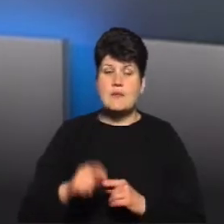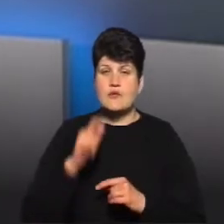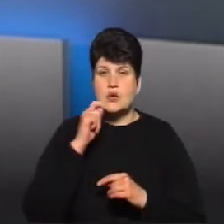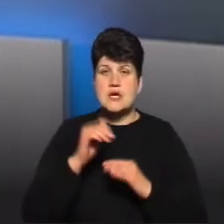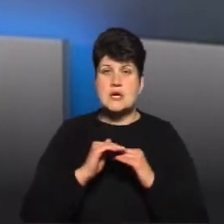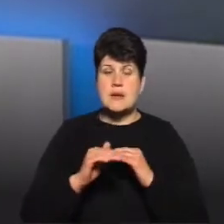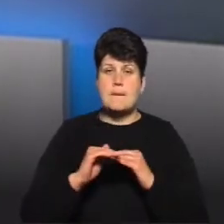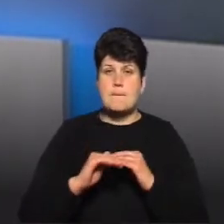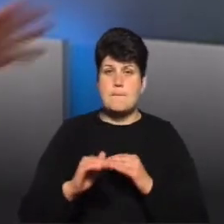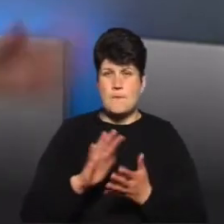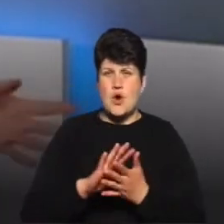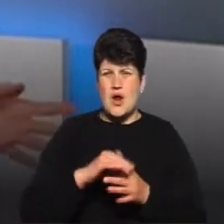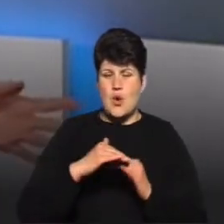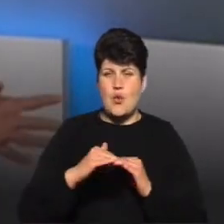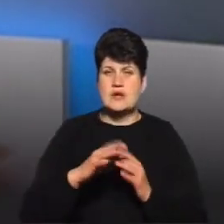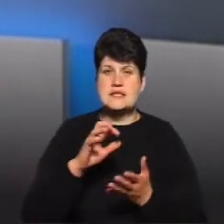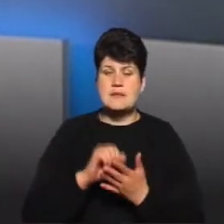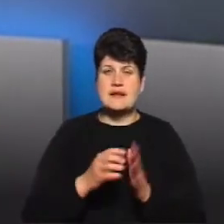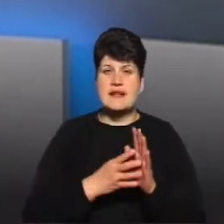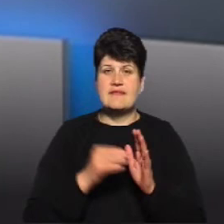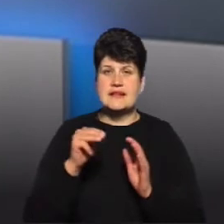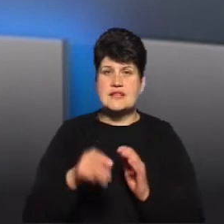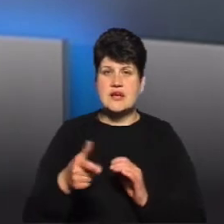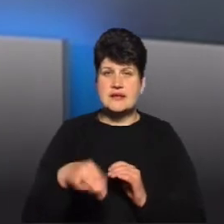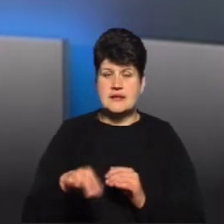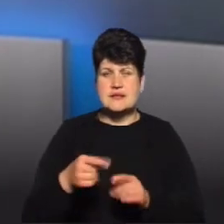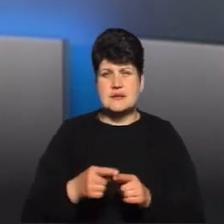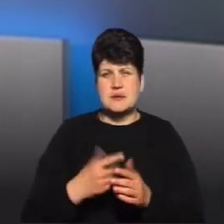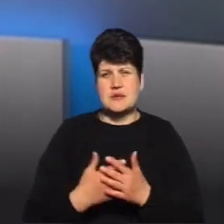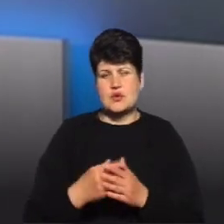тисяч гектарів. Це приблизно як місто Хмельницький.